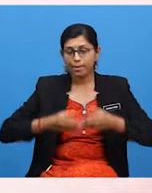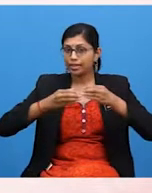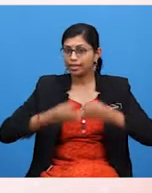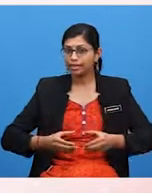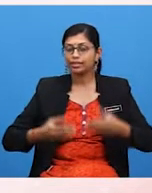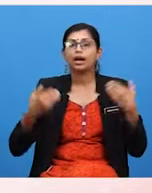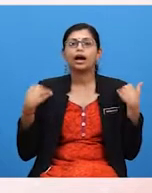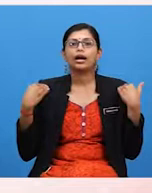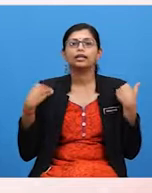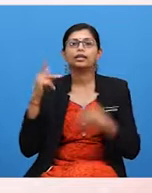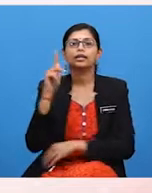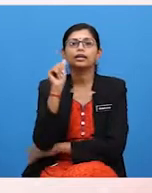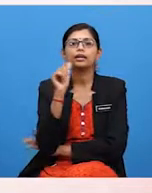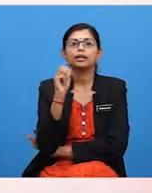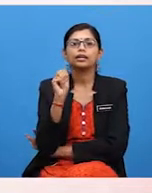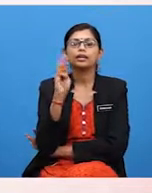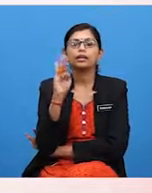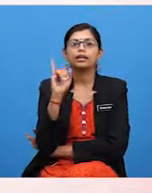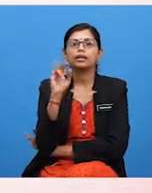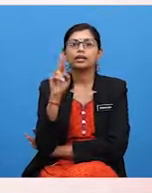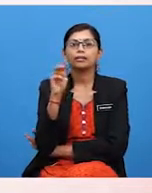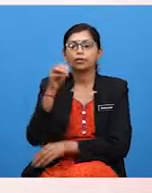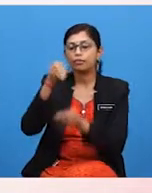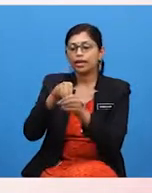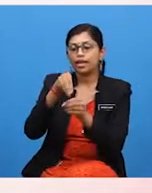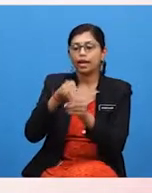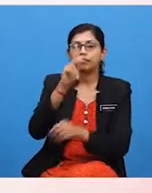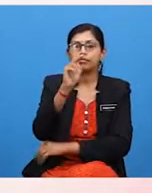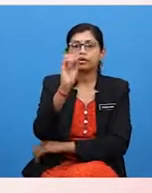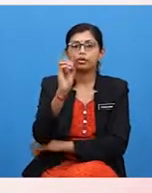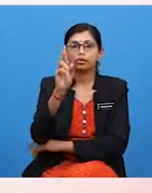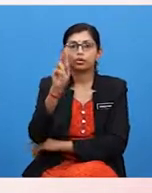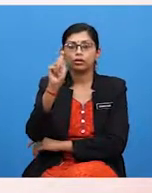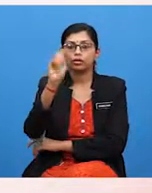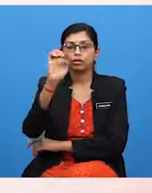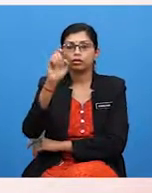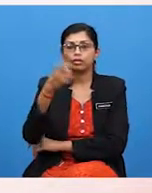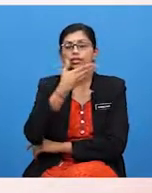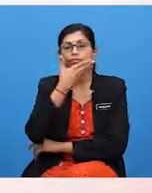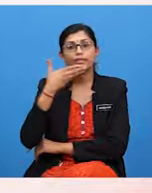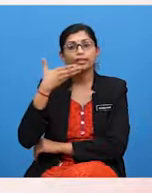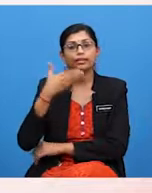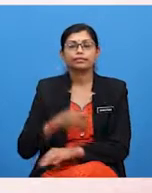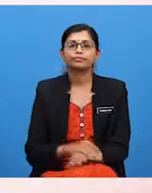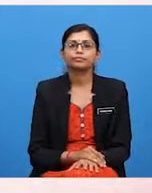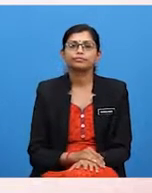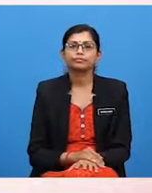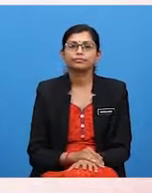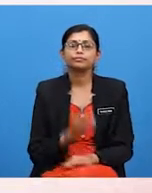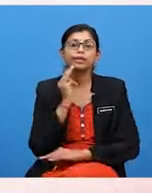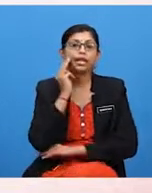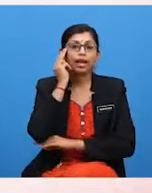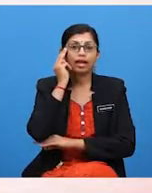mempunyai cambium di kawasan korteks batang dan di sebelah luar berkas